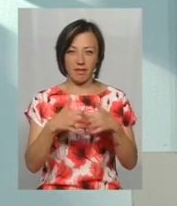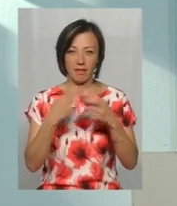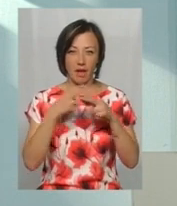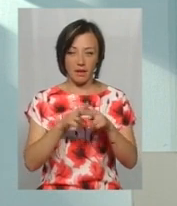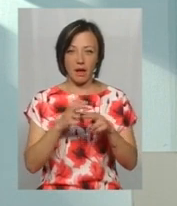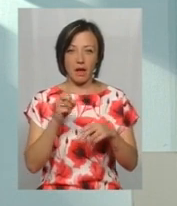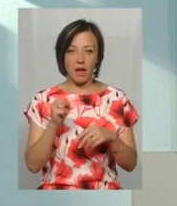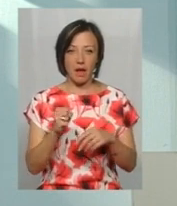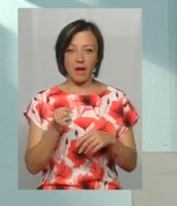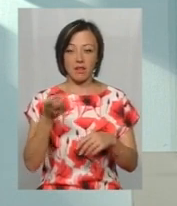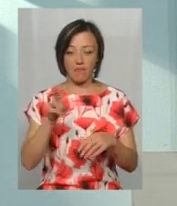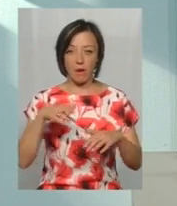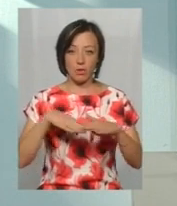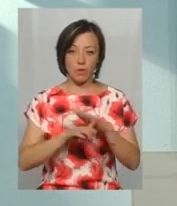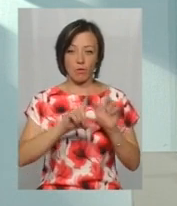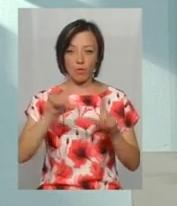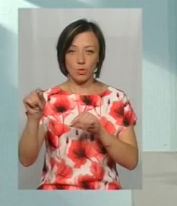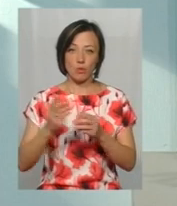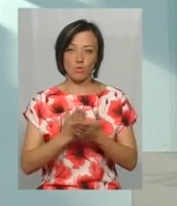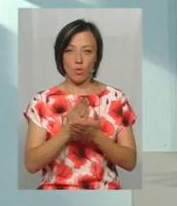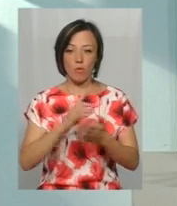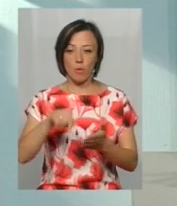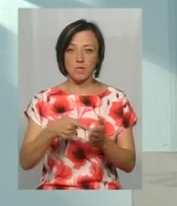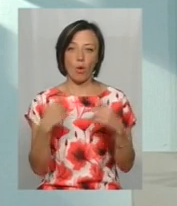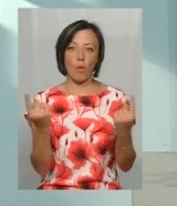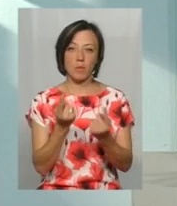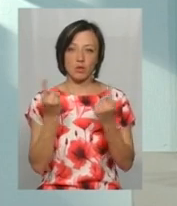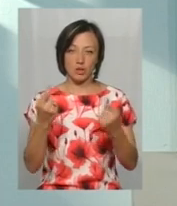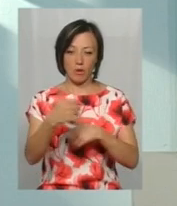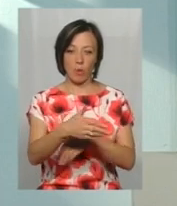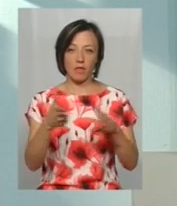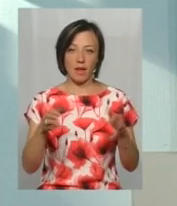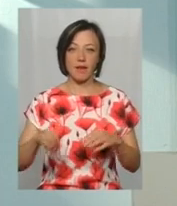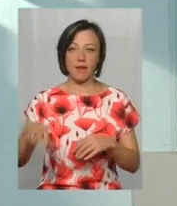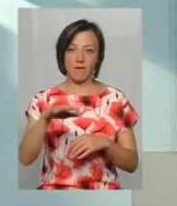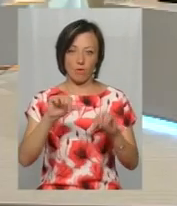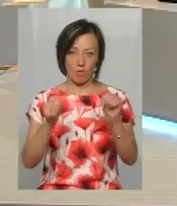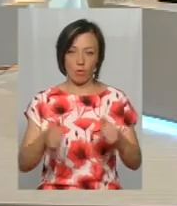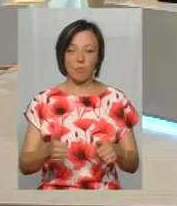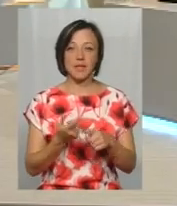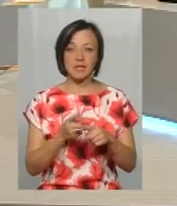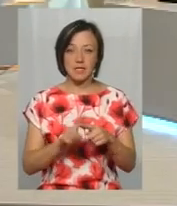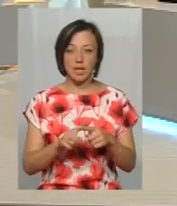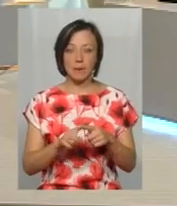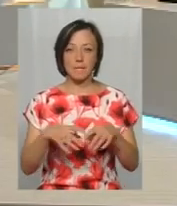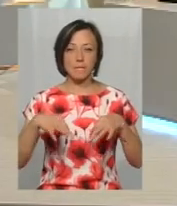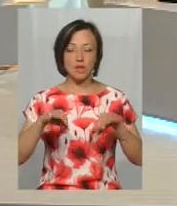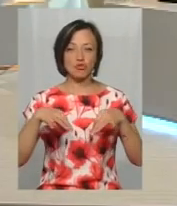обслужив наших два контейнери, поїхав, обслуговує по місту звичайні єврики. Ось ці